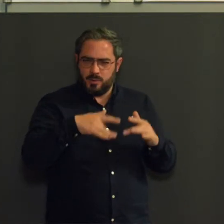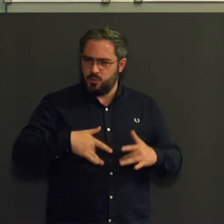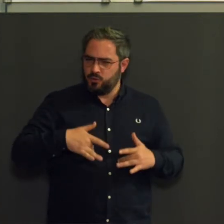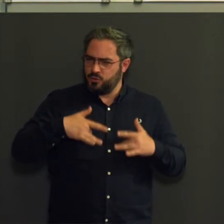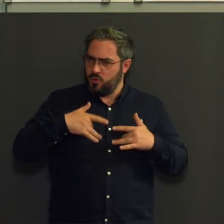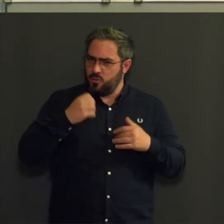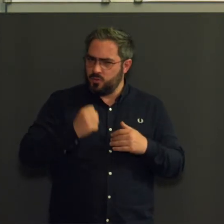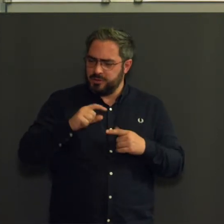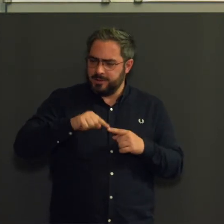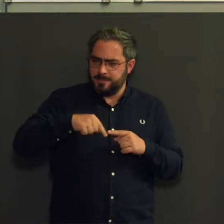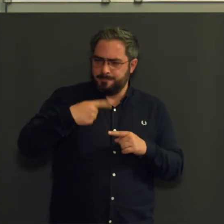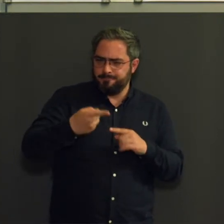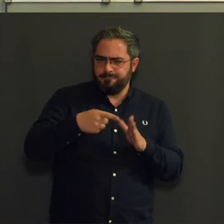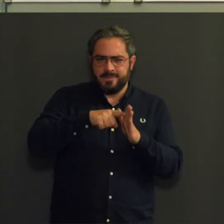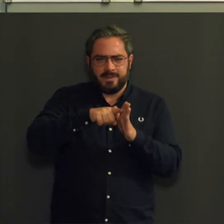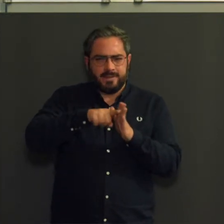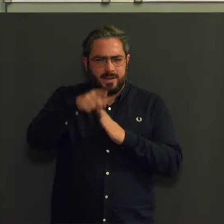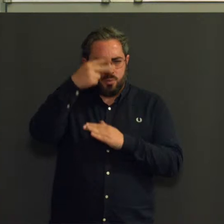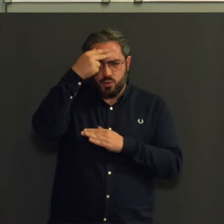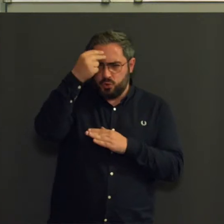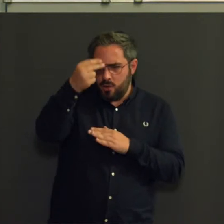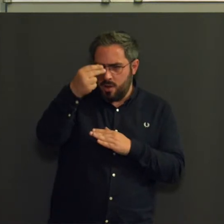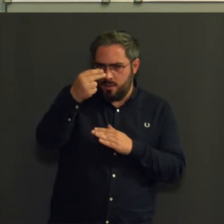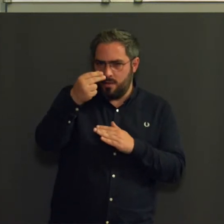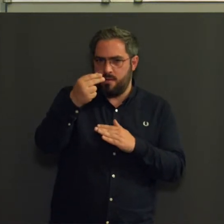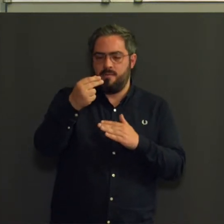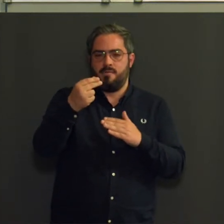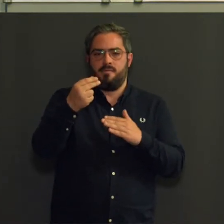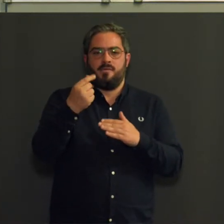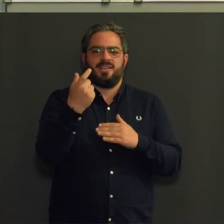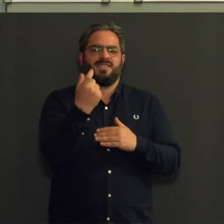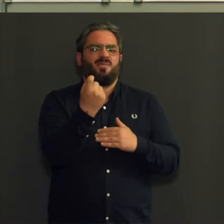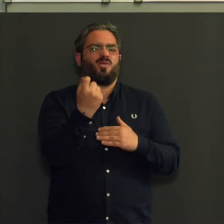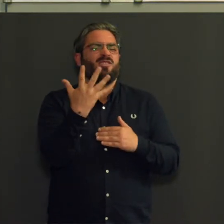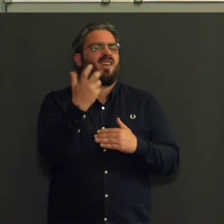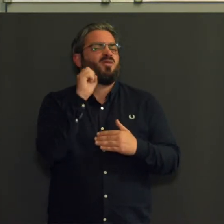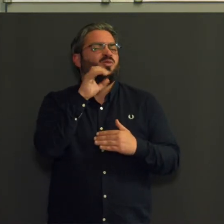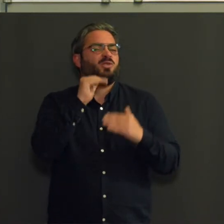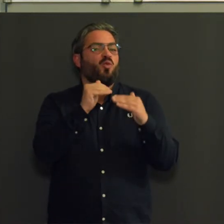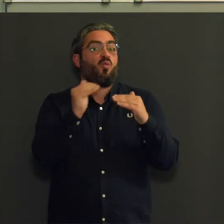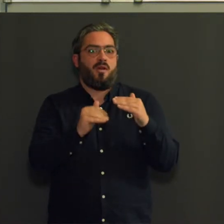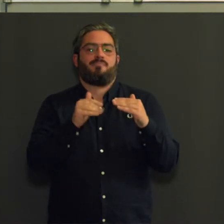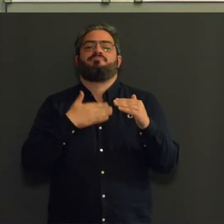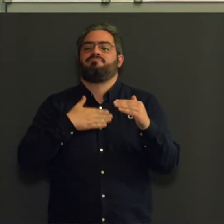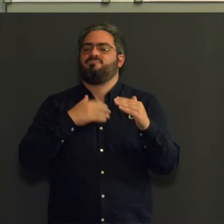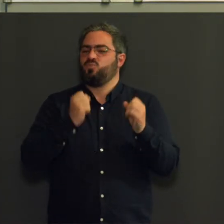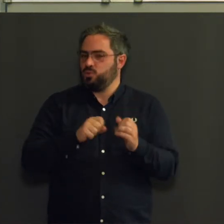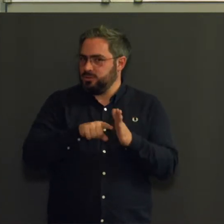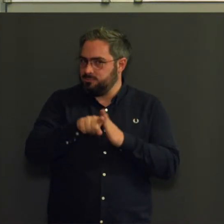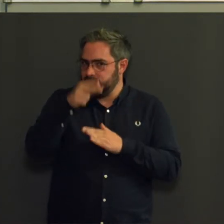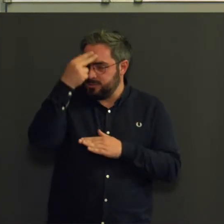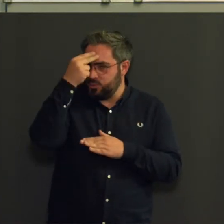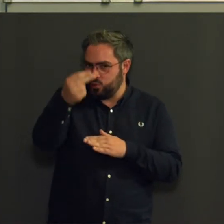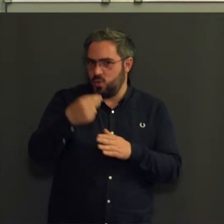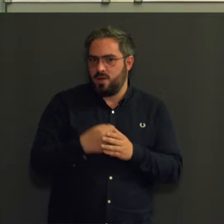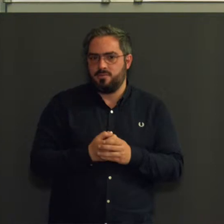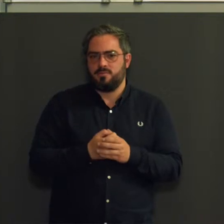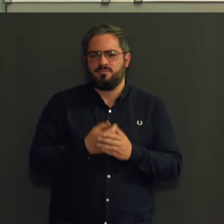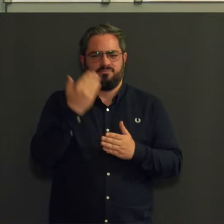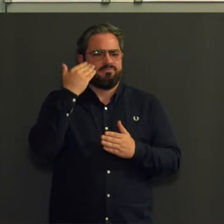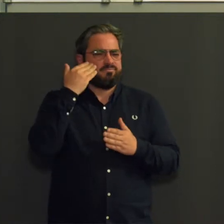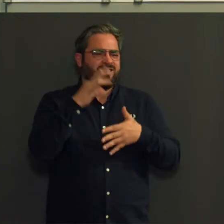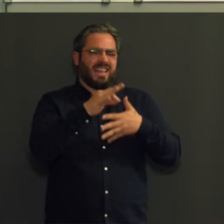ainsi au début juin à ces fameux moins de 75 admissions par jour qui avaient été repris comme un